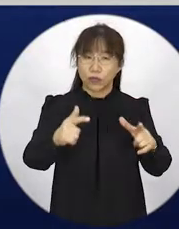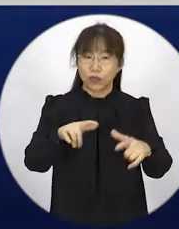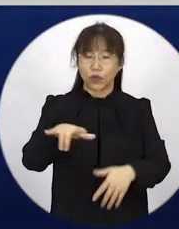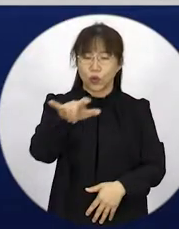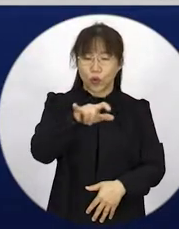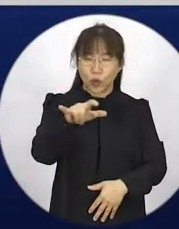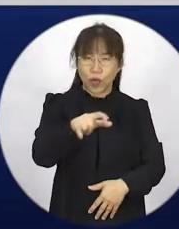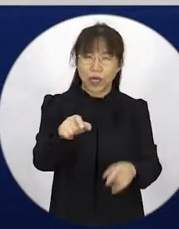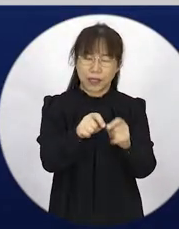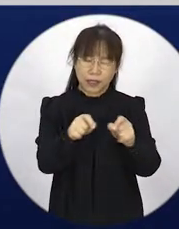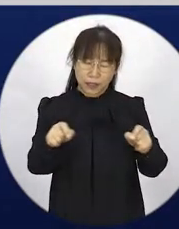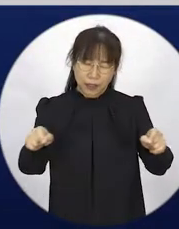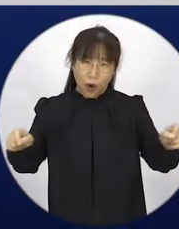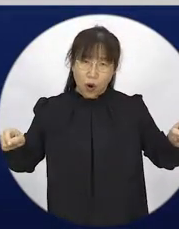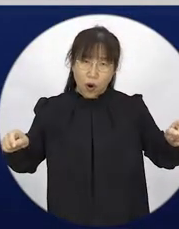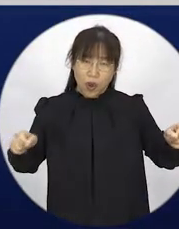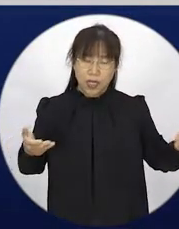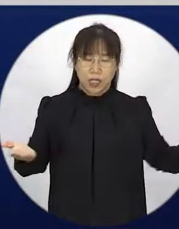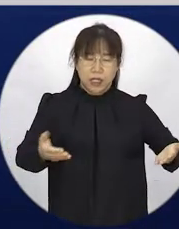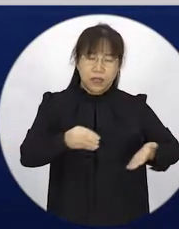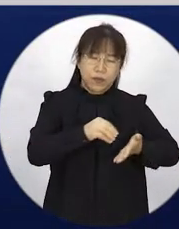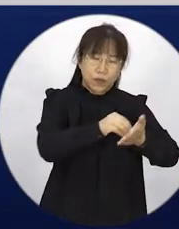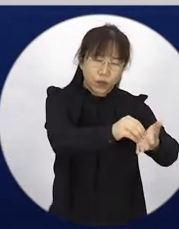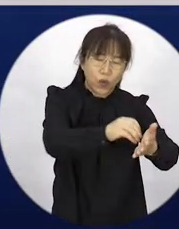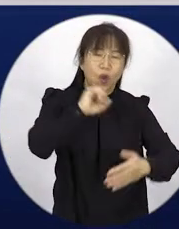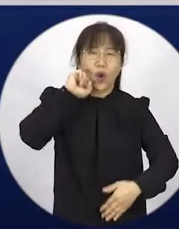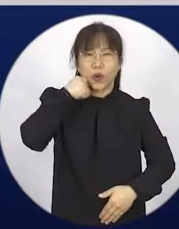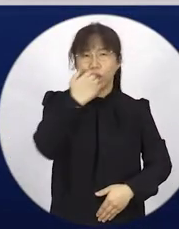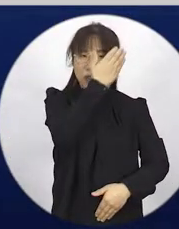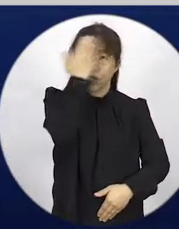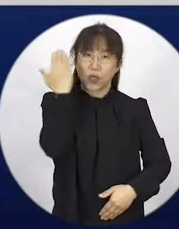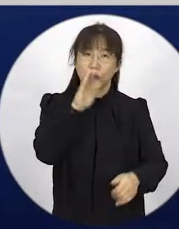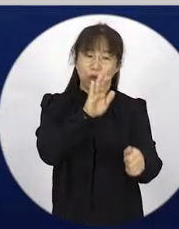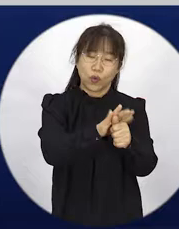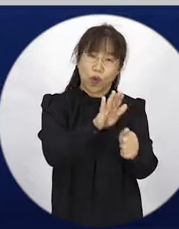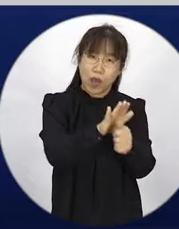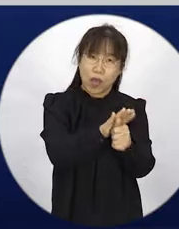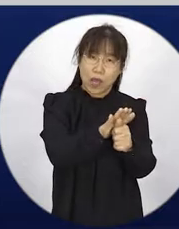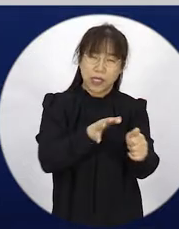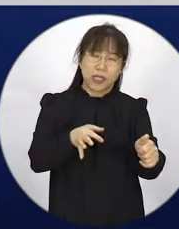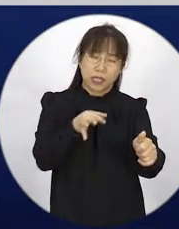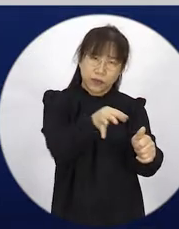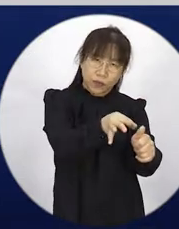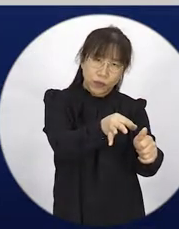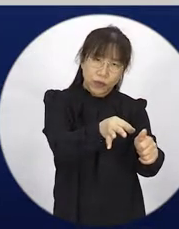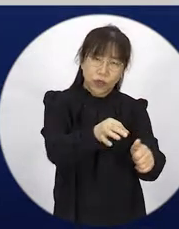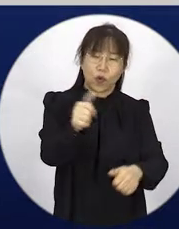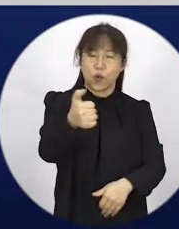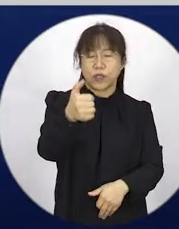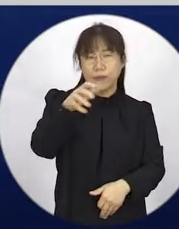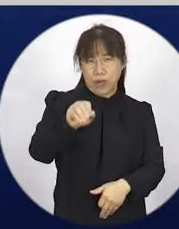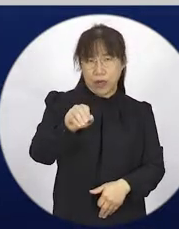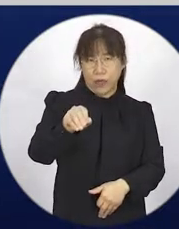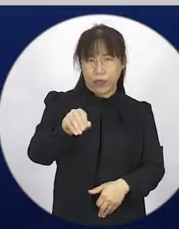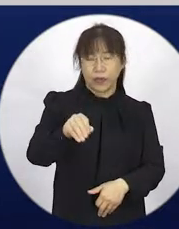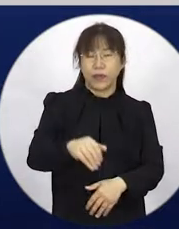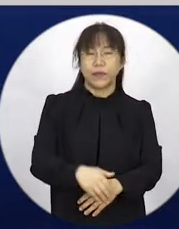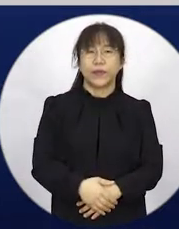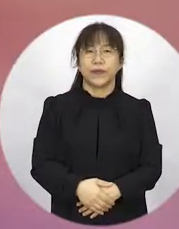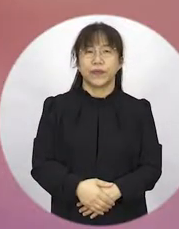강서구가 코로나19 장기화로 취업에 어려움을 겪고 있는 청년들을 돕기 위해 50만 원의 취업장려금을